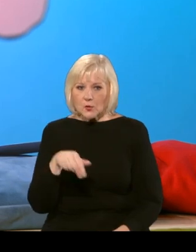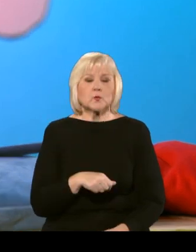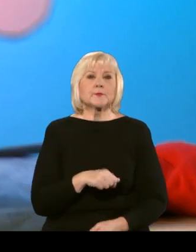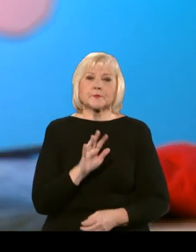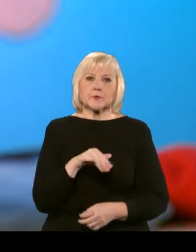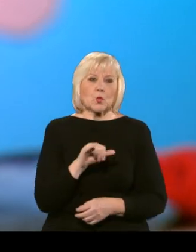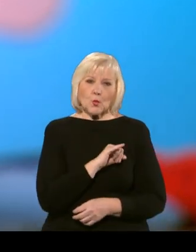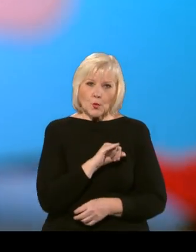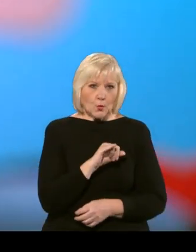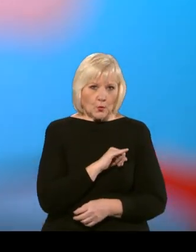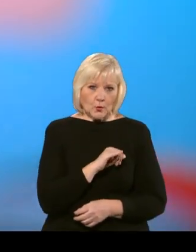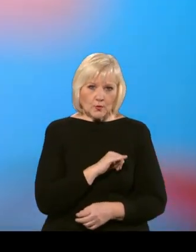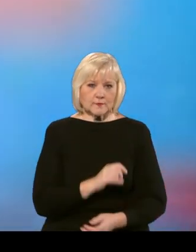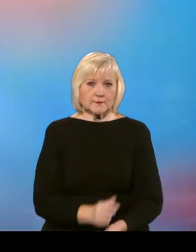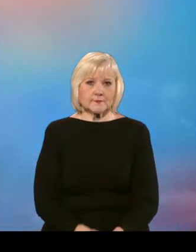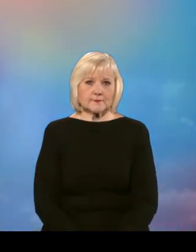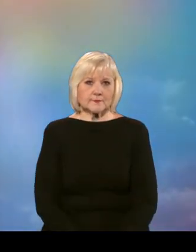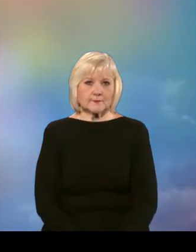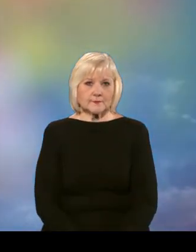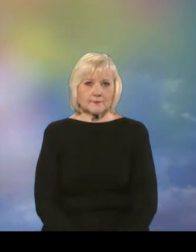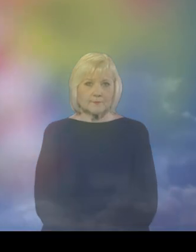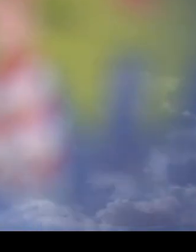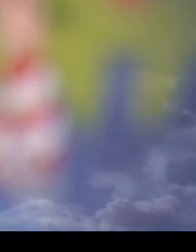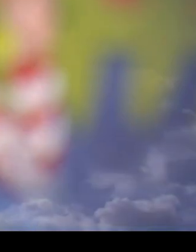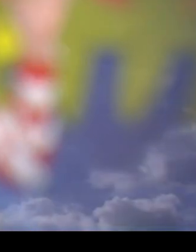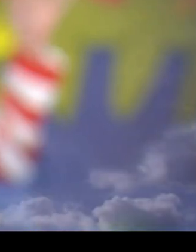bylo tak.